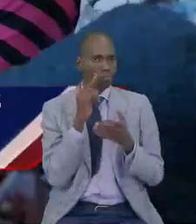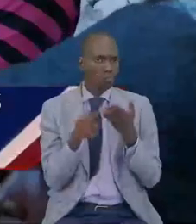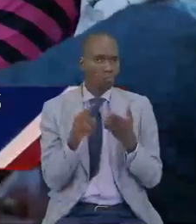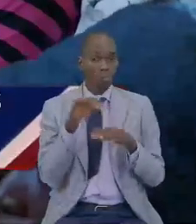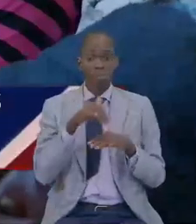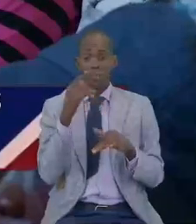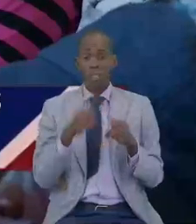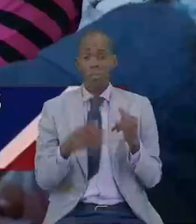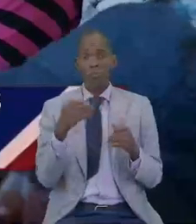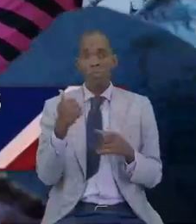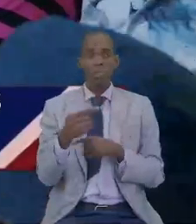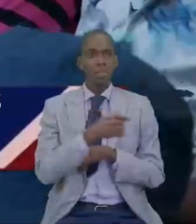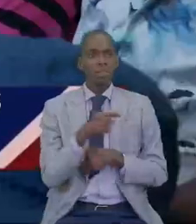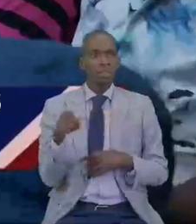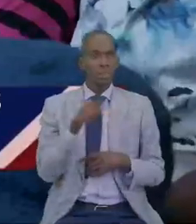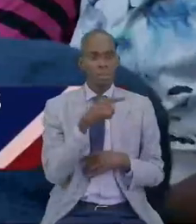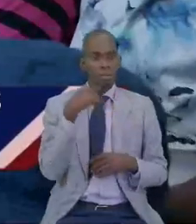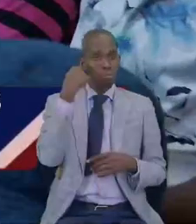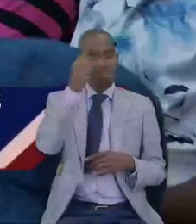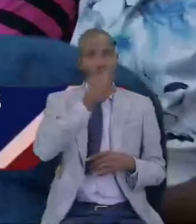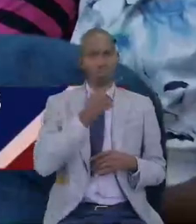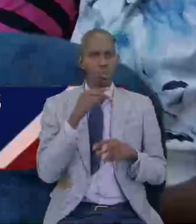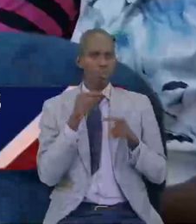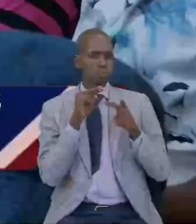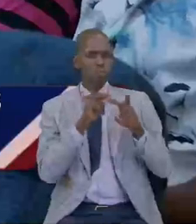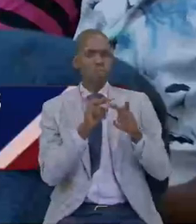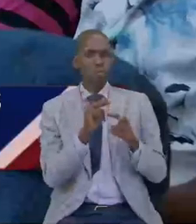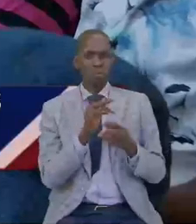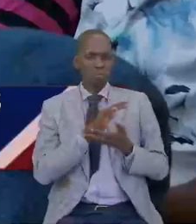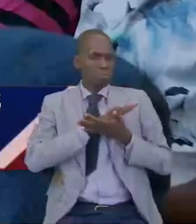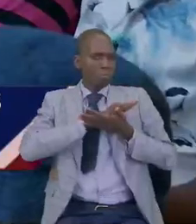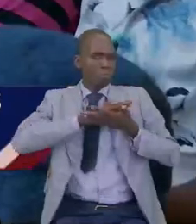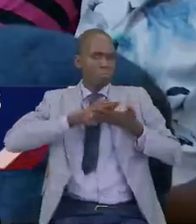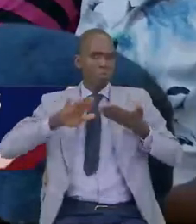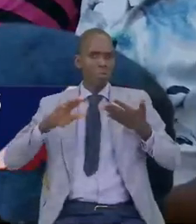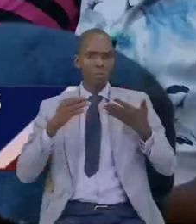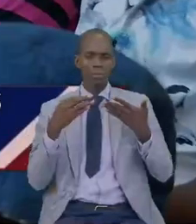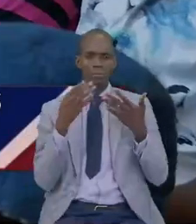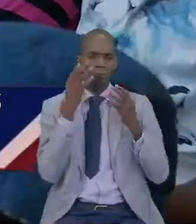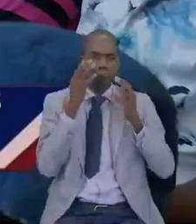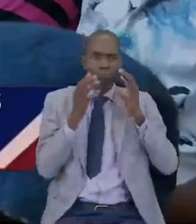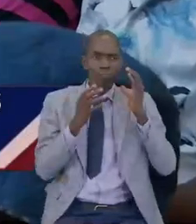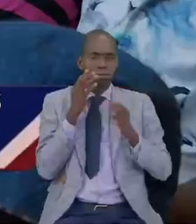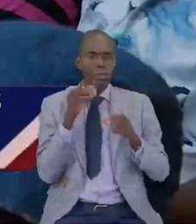15. Au bout de 10 jours, ils avaient meilleur visage et plus d'embonpoint que tous les jeunes gens qui mangeait les